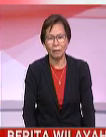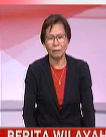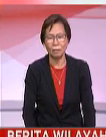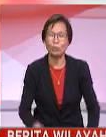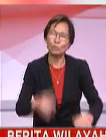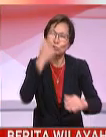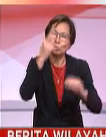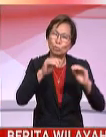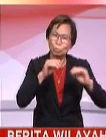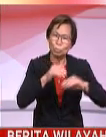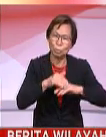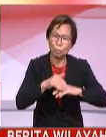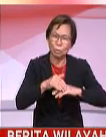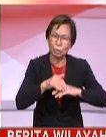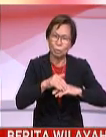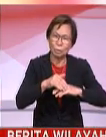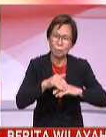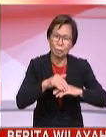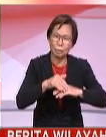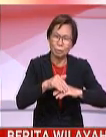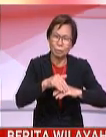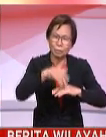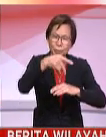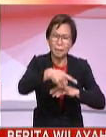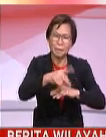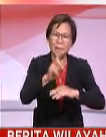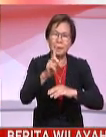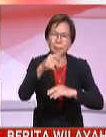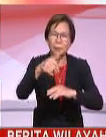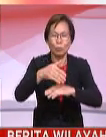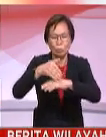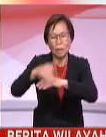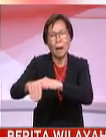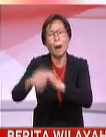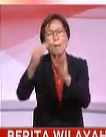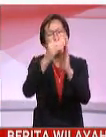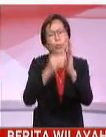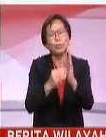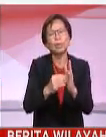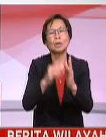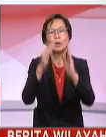modul PDPR ke rumah murid-murid asli.